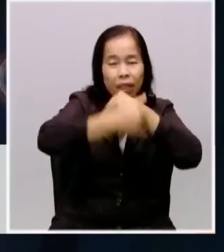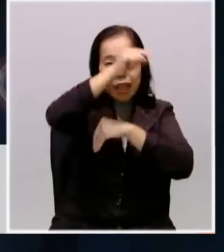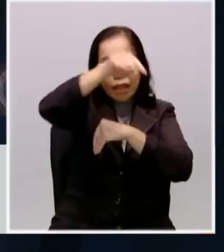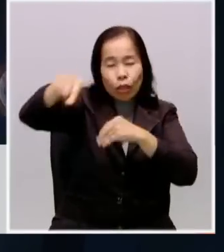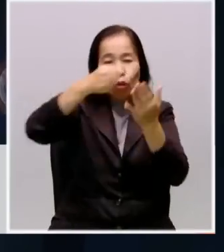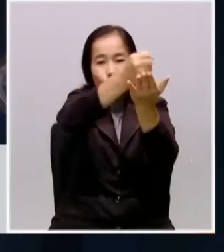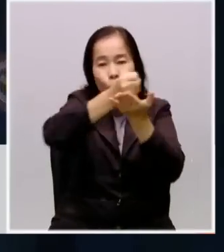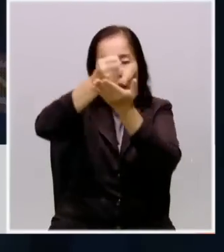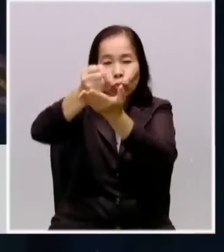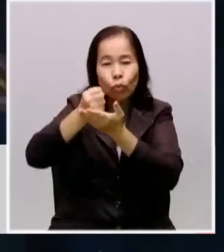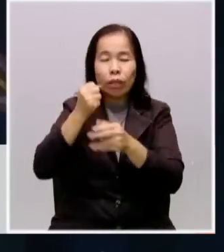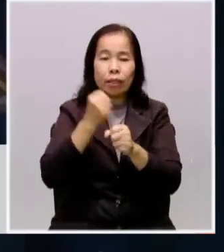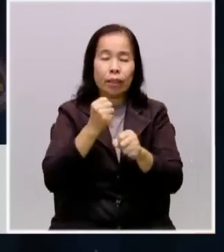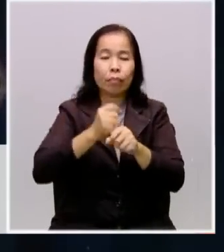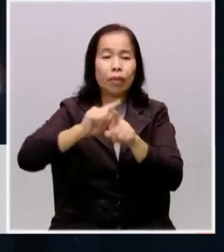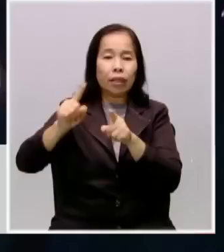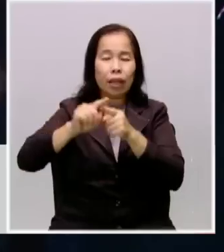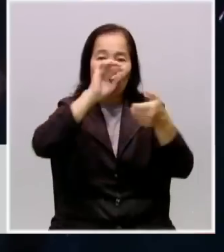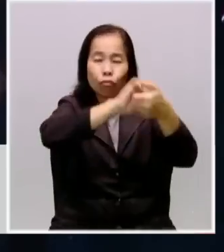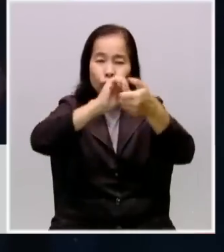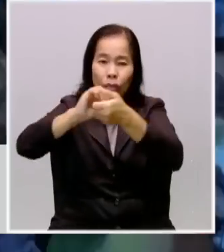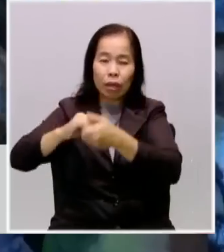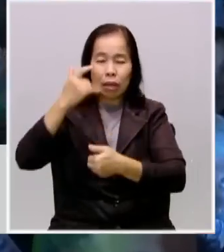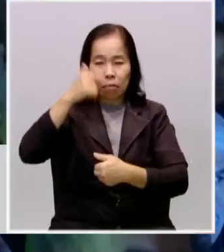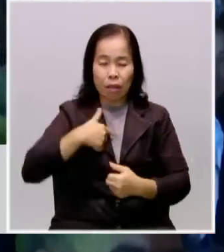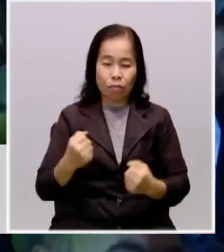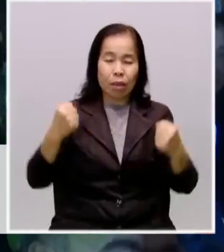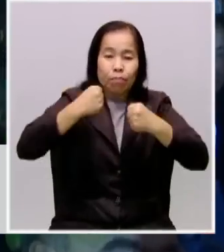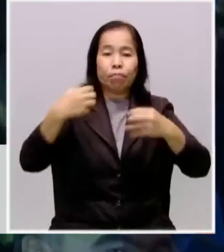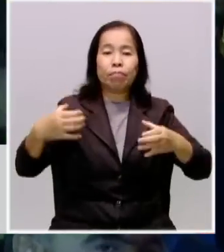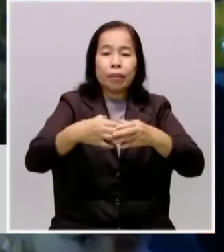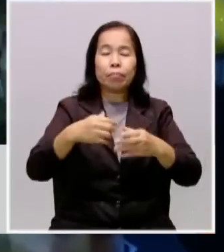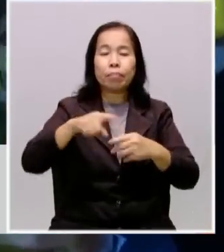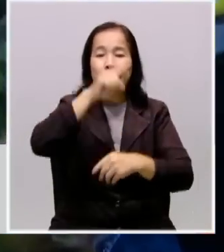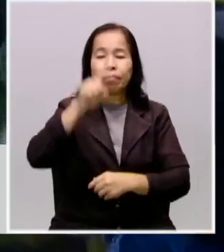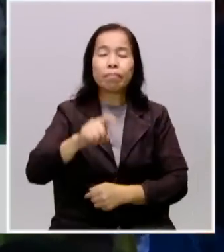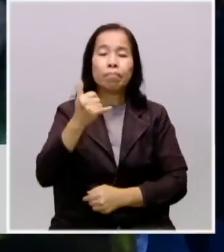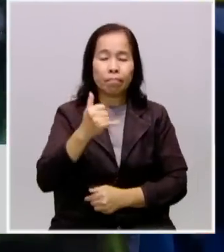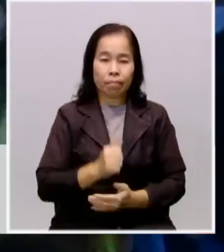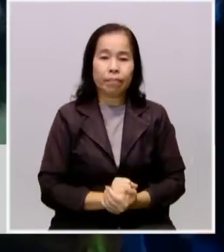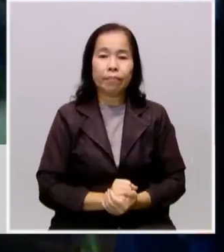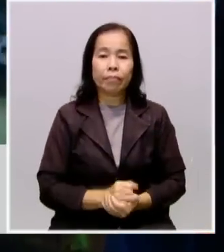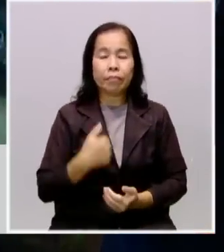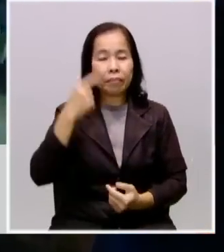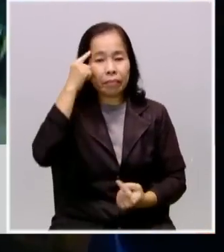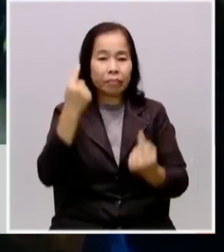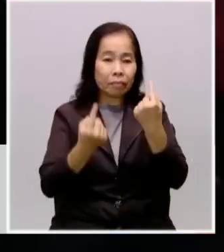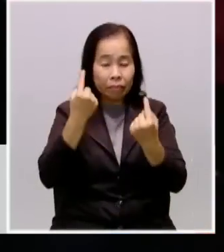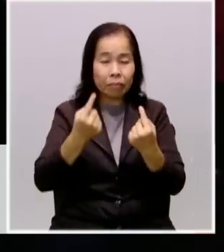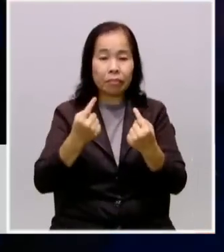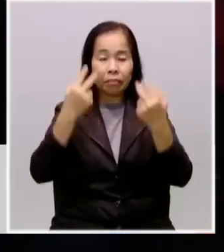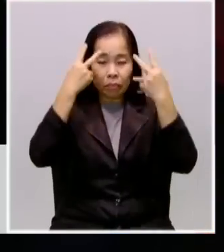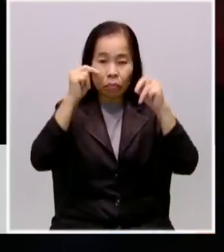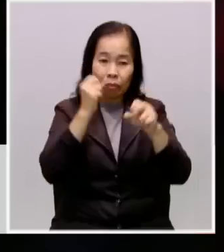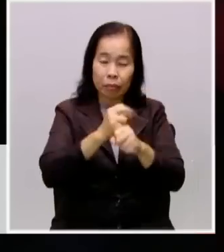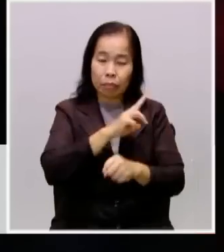เพื่อรับมือกับวิกฤตและทำให้สถานะของเขาแข็งแกร่งขึ้นได้จากสถานการณ์นี้เช่นกันค่ะขึ้นอยู่กับว่าเขาจะรับมือกับเกมนี้ยัง